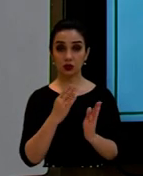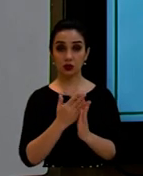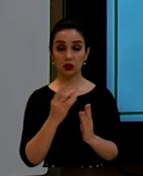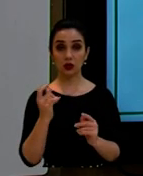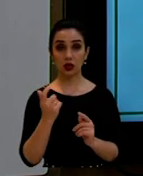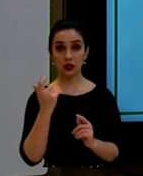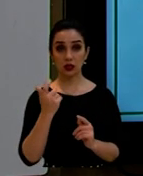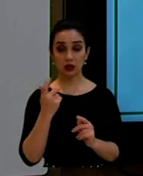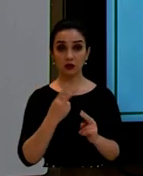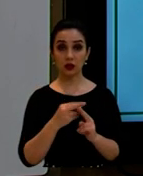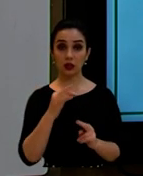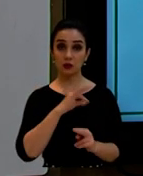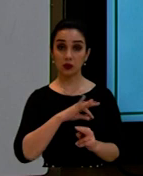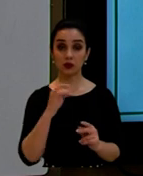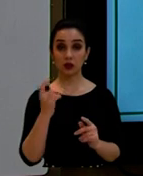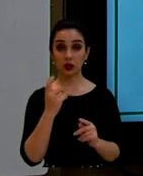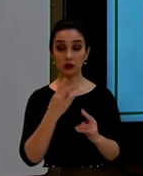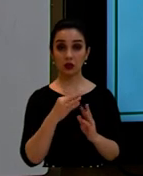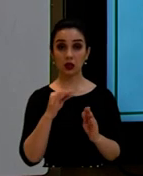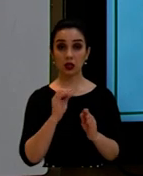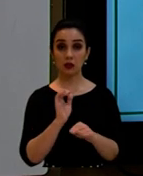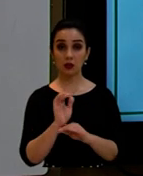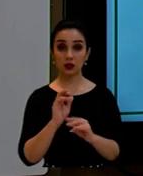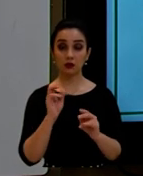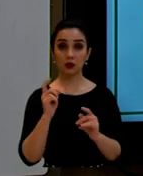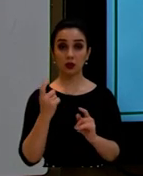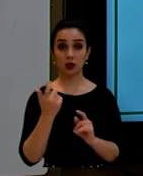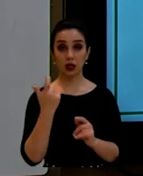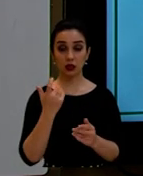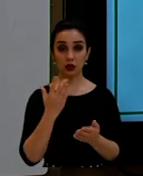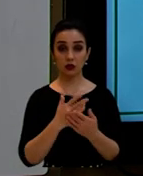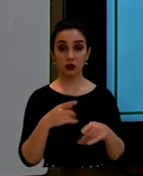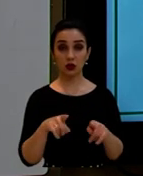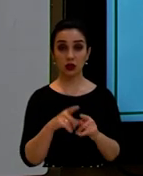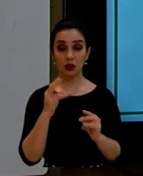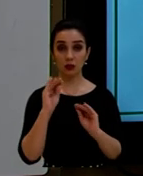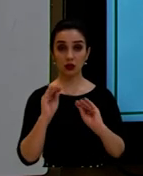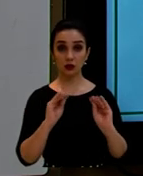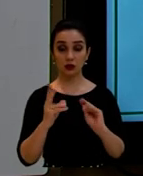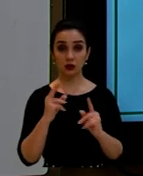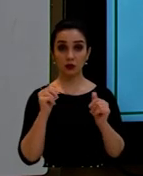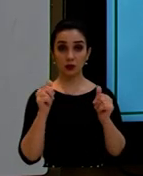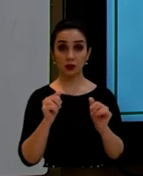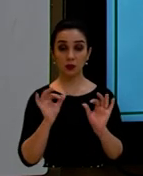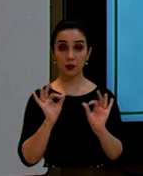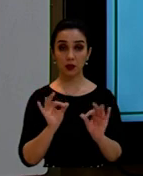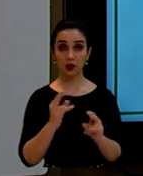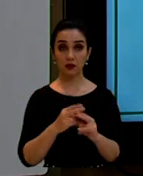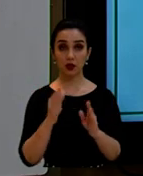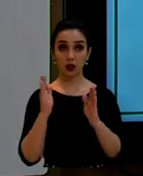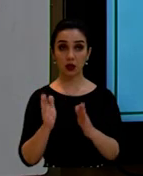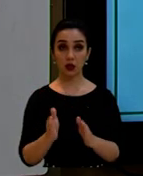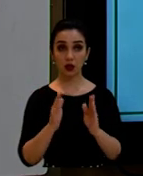присваивающему хозяйству, другие – к производящему хозяйству. Поставьте картинки в правильные